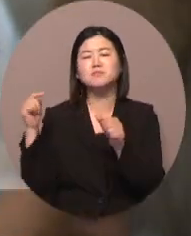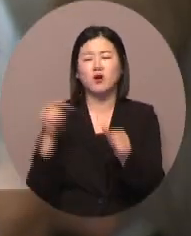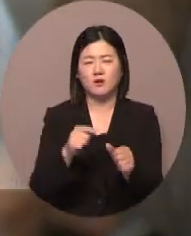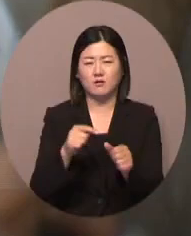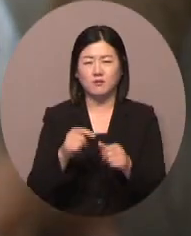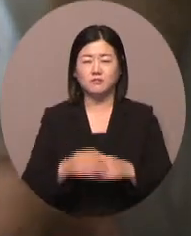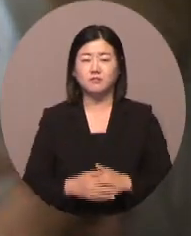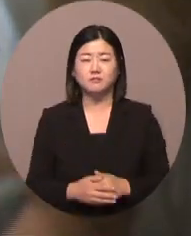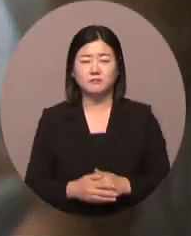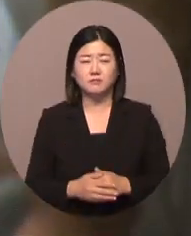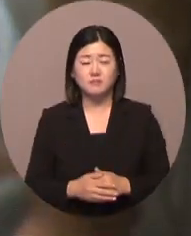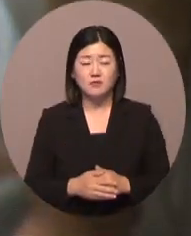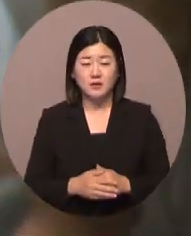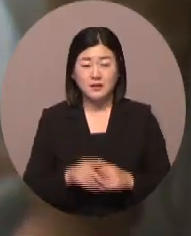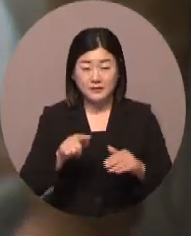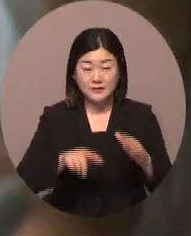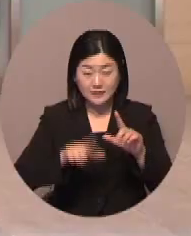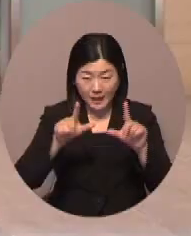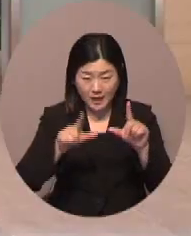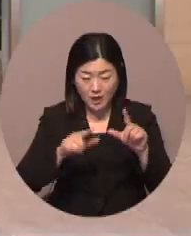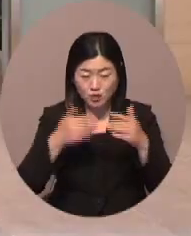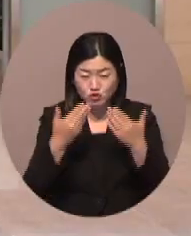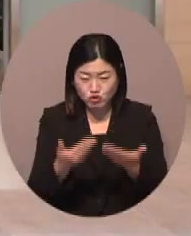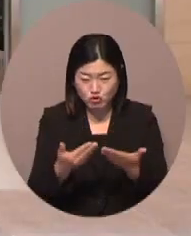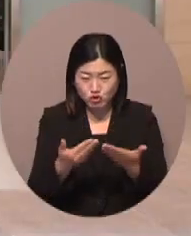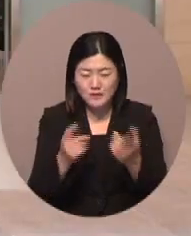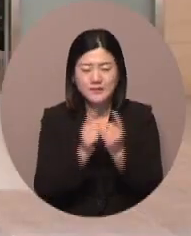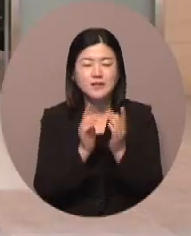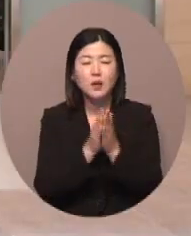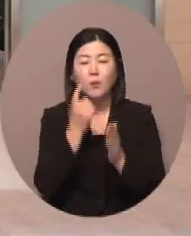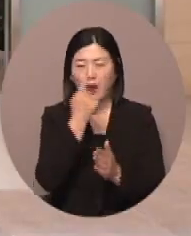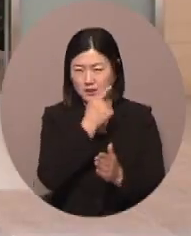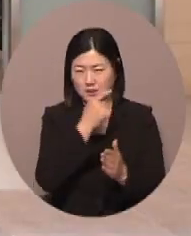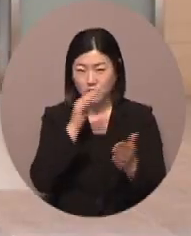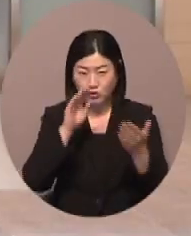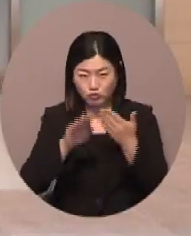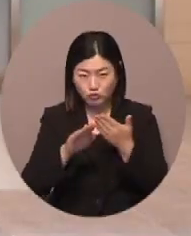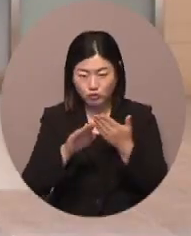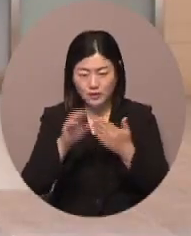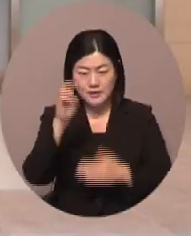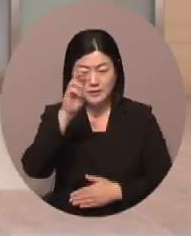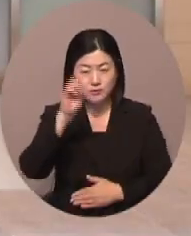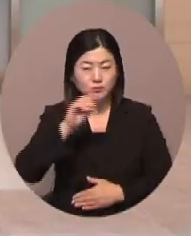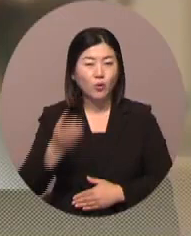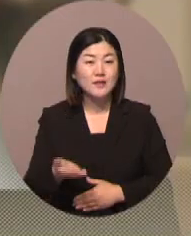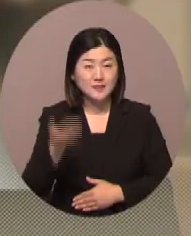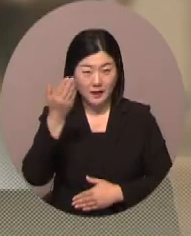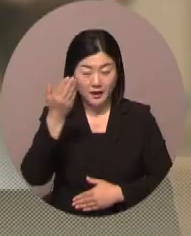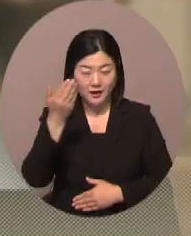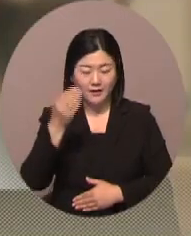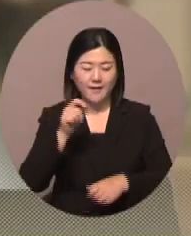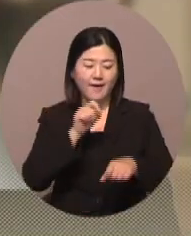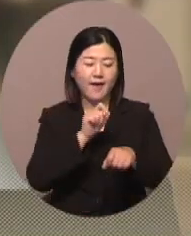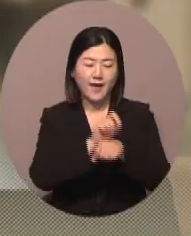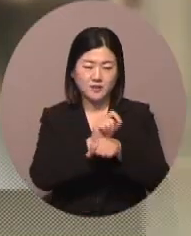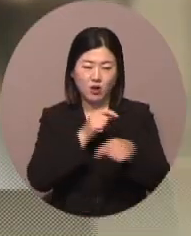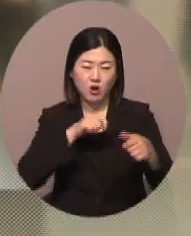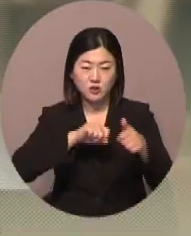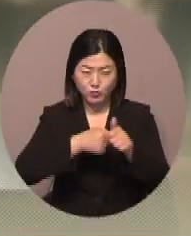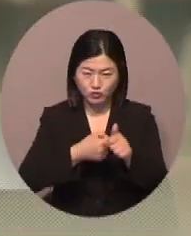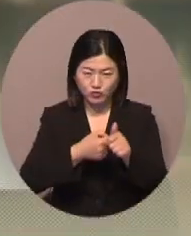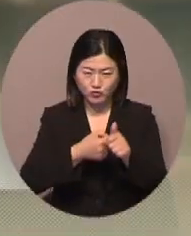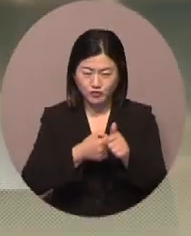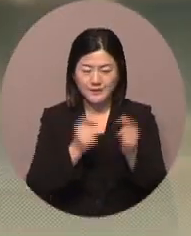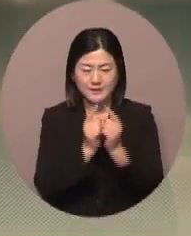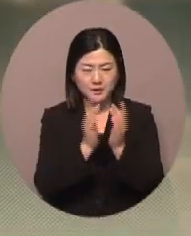계획입니다. 당일 오전 유선으로 휴진 여부를 직접 확인한 뒤 휴진율이 30%를 넘기면 행정처분을 위한 현장